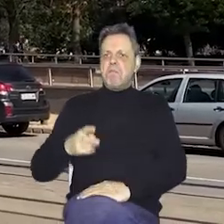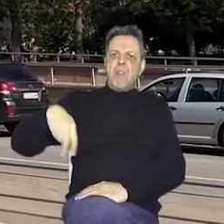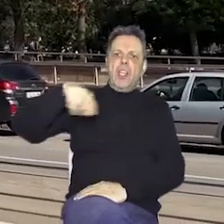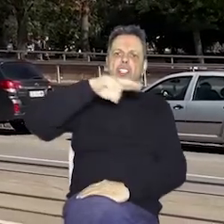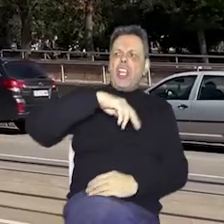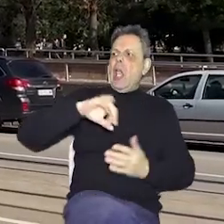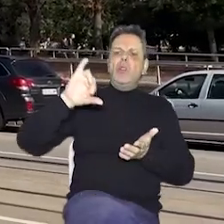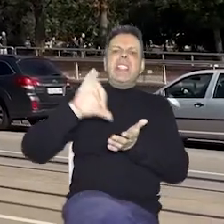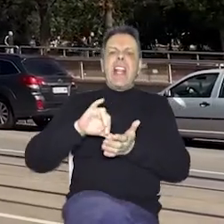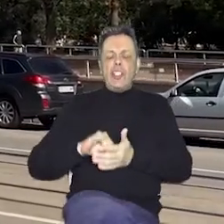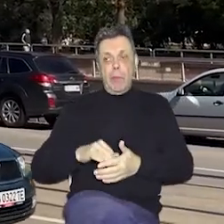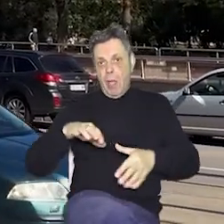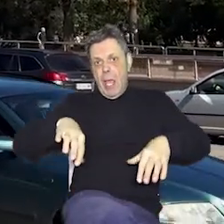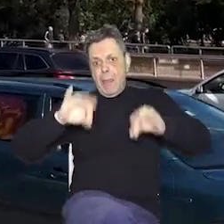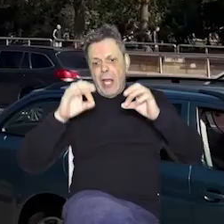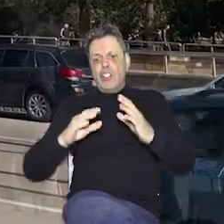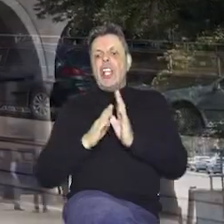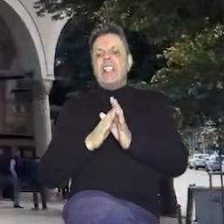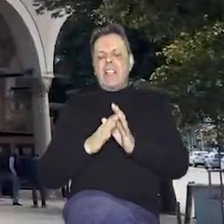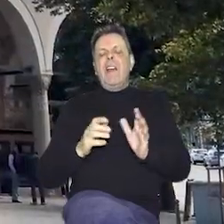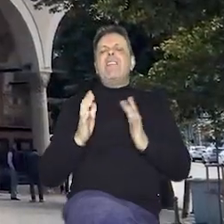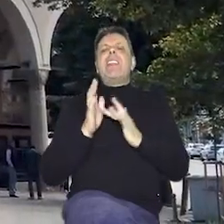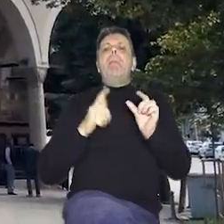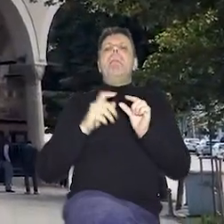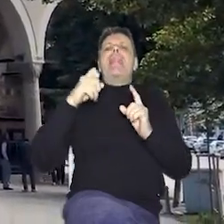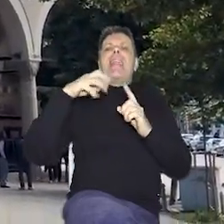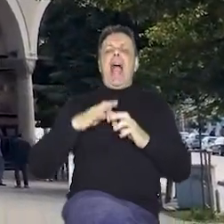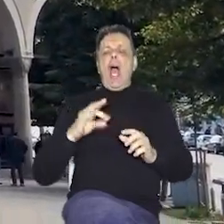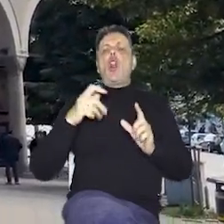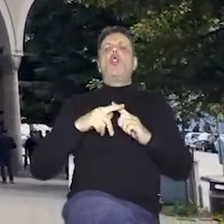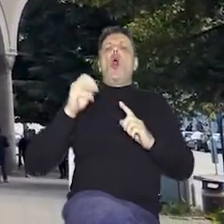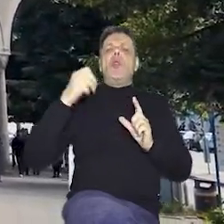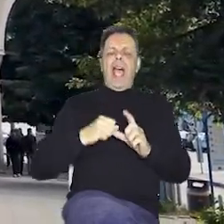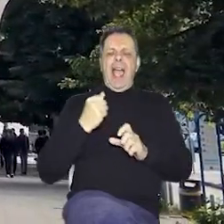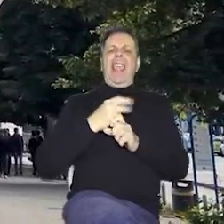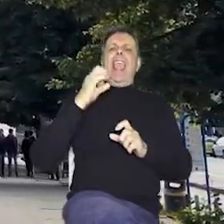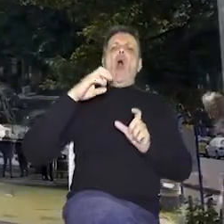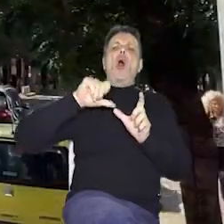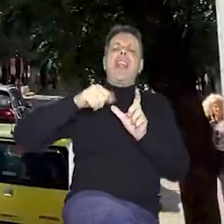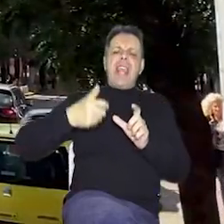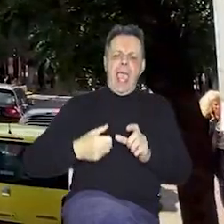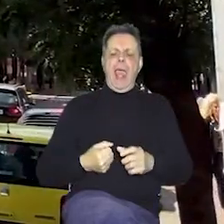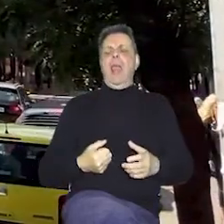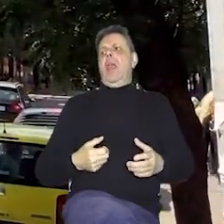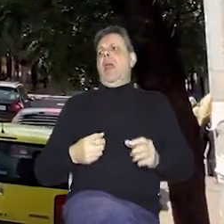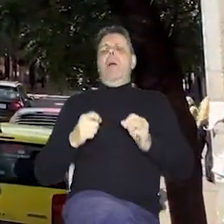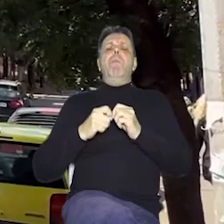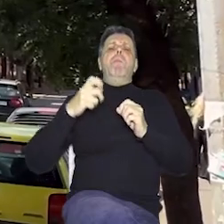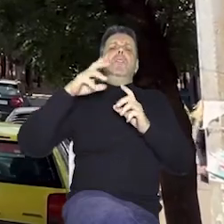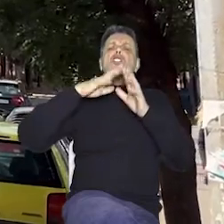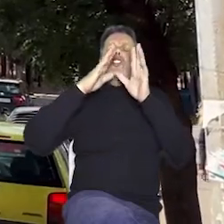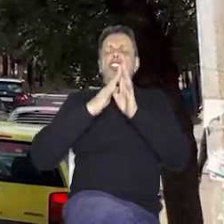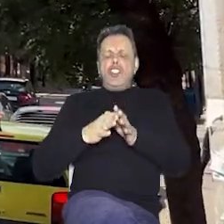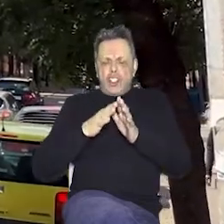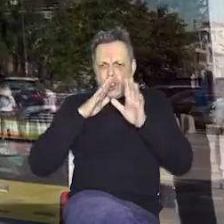Šetajući središtem Sofije, naići ćete na crkvicu Svete Petke, crkvu Rotonda, Svetog Georgija Pobjedonosca, Banji Baši